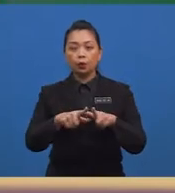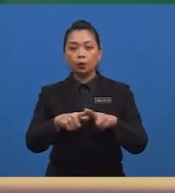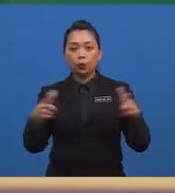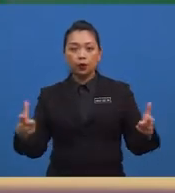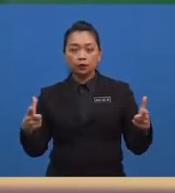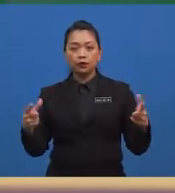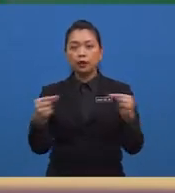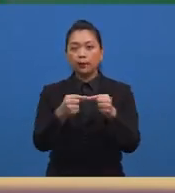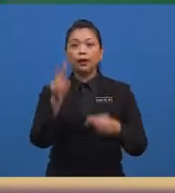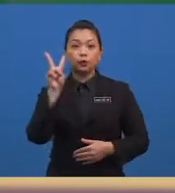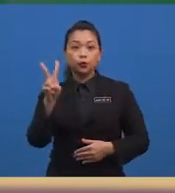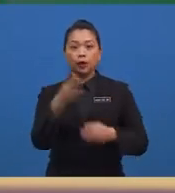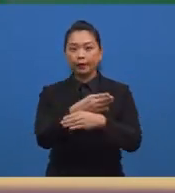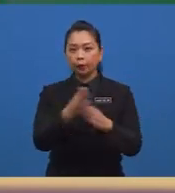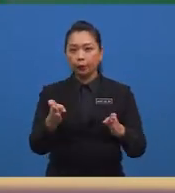gabungan dua bentuk.